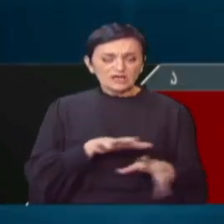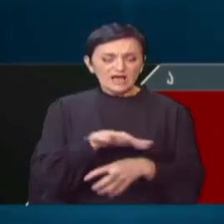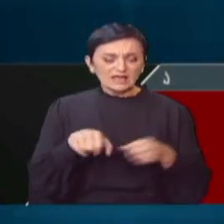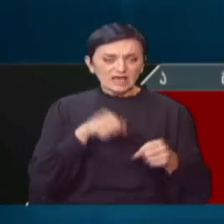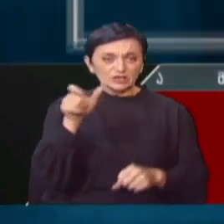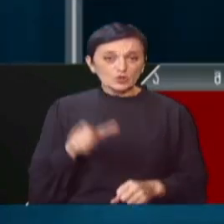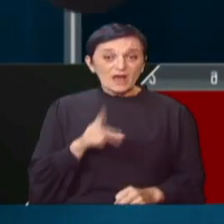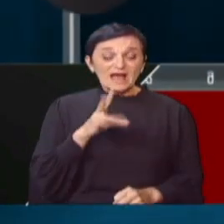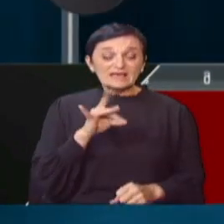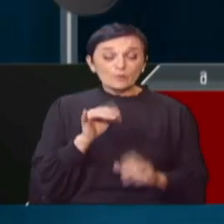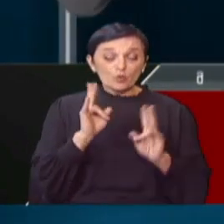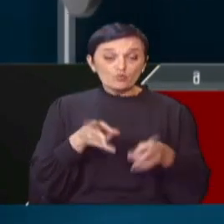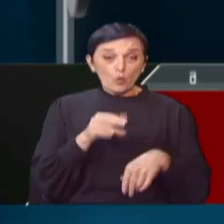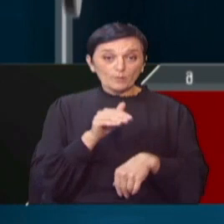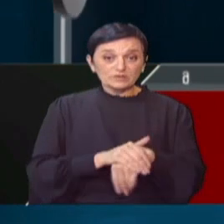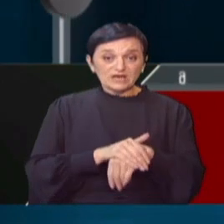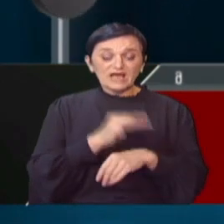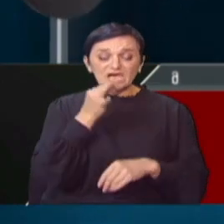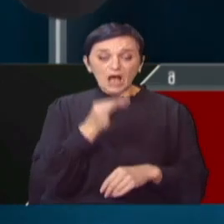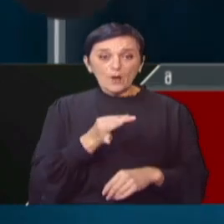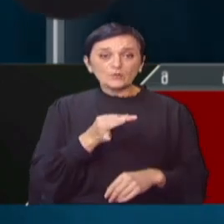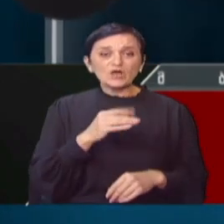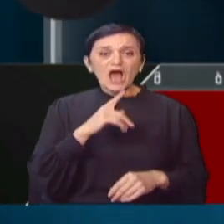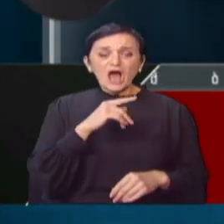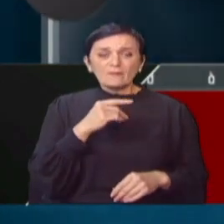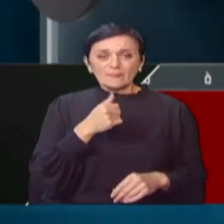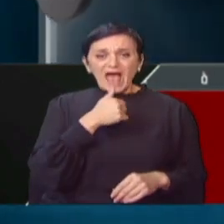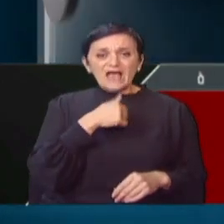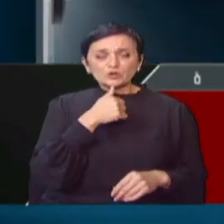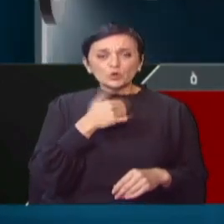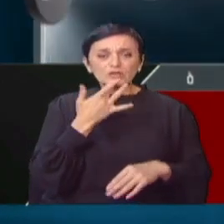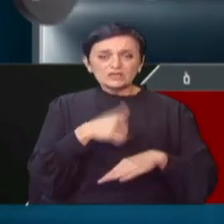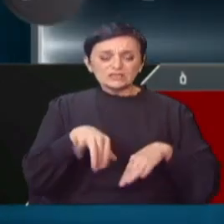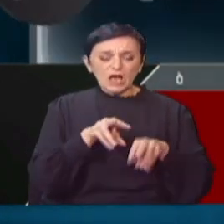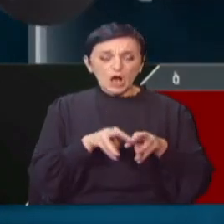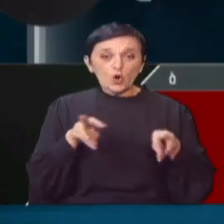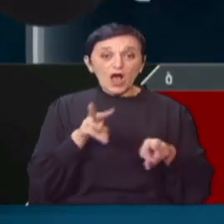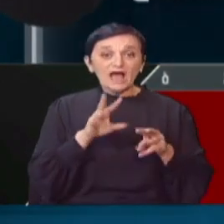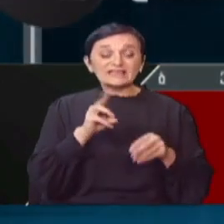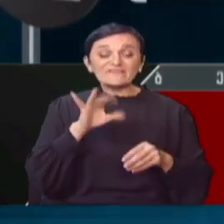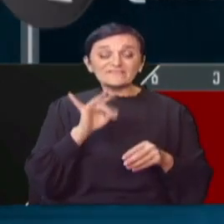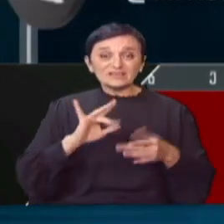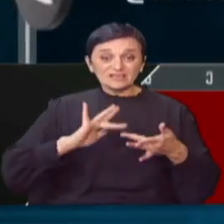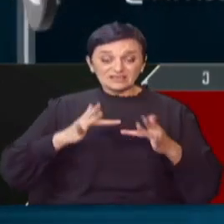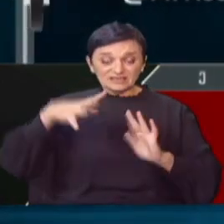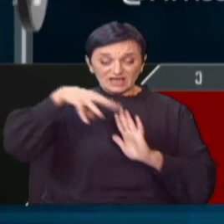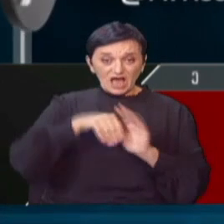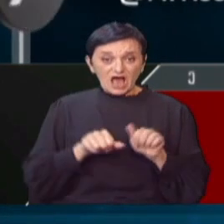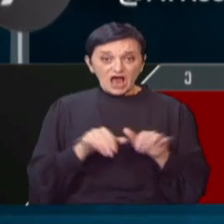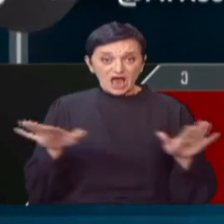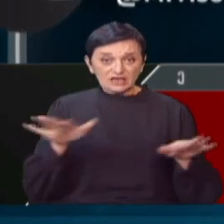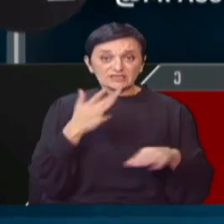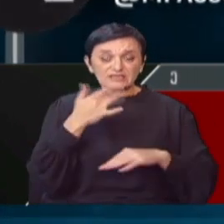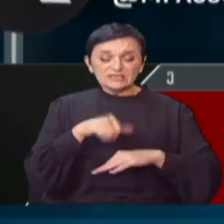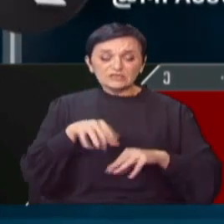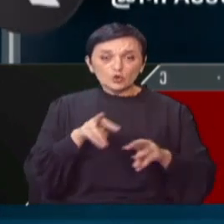გატაცებული. კირბალში მომხდარ ფაქტს გამოეხმაურა ესტონეთის საგარეო საქმეთა სამინისტრო. ტვიტერზე გავრცელებულ განცხადებაში საგარეო